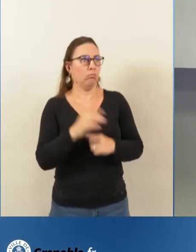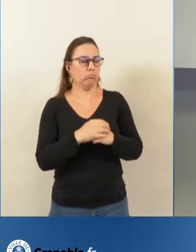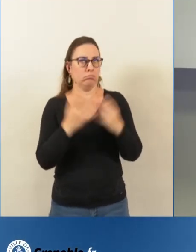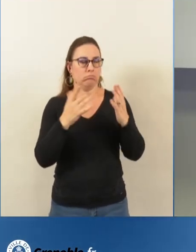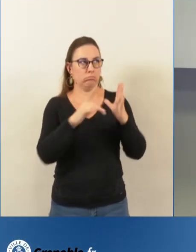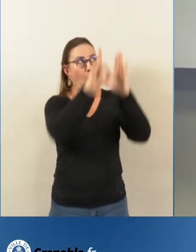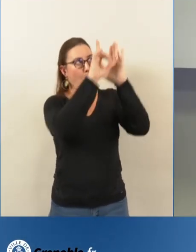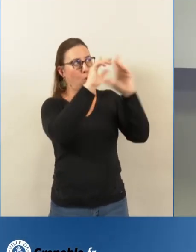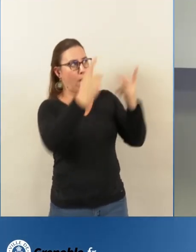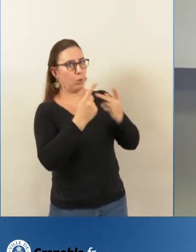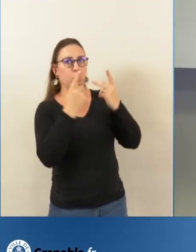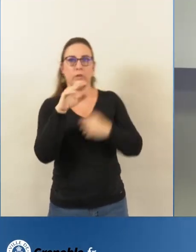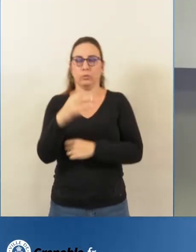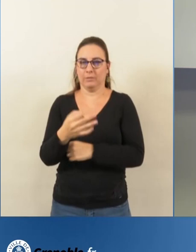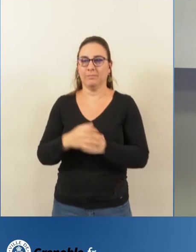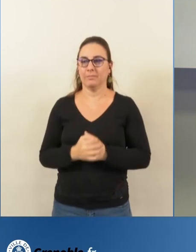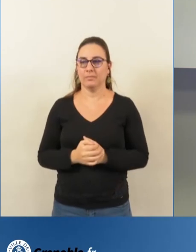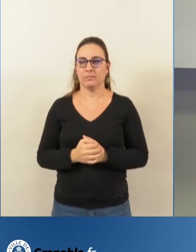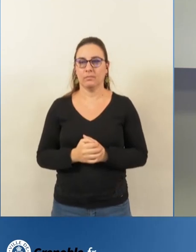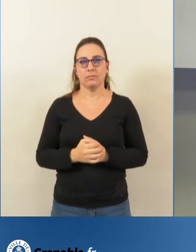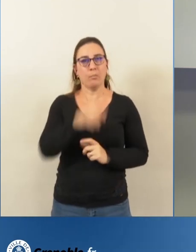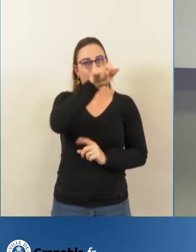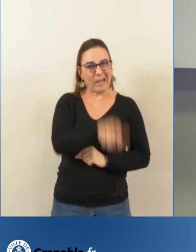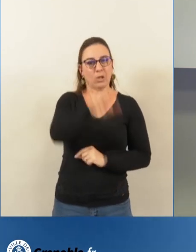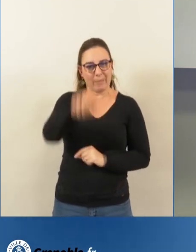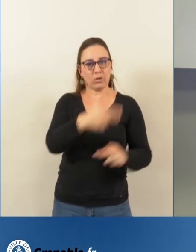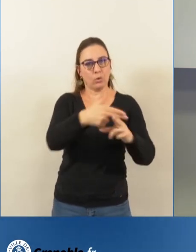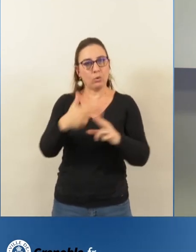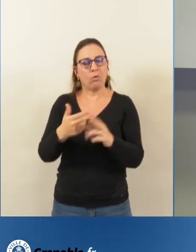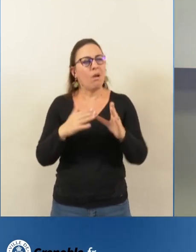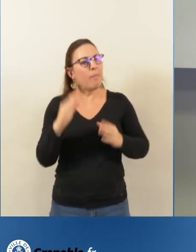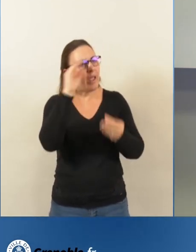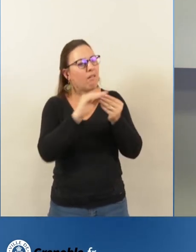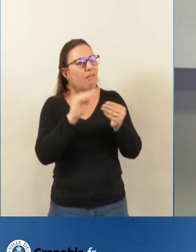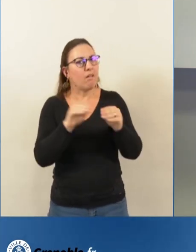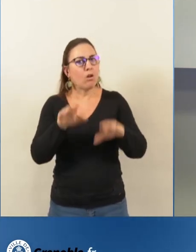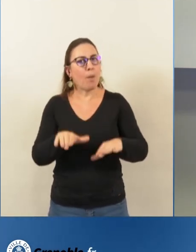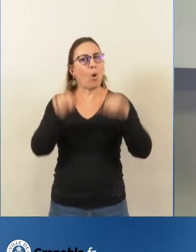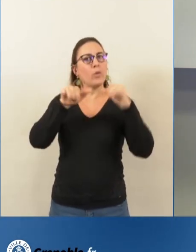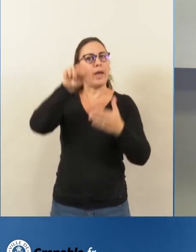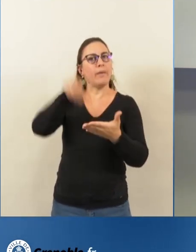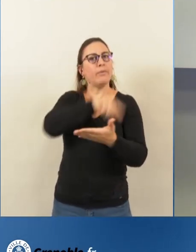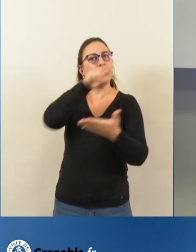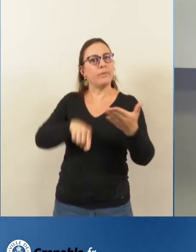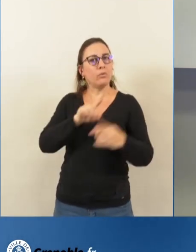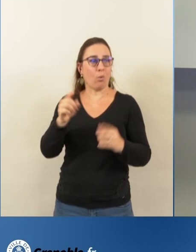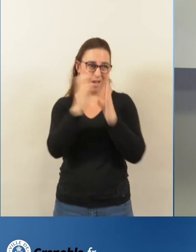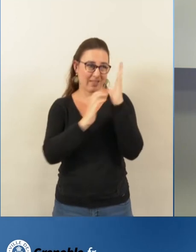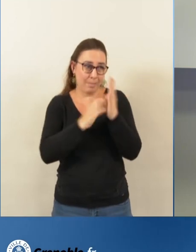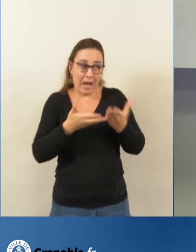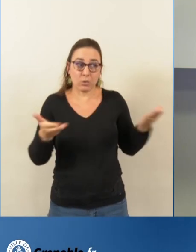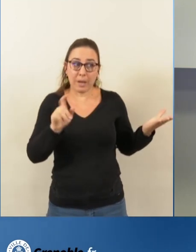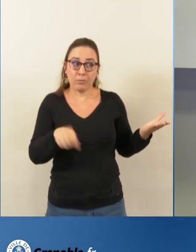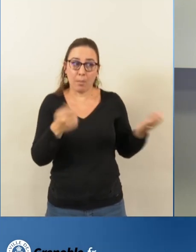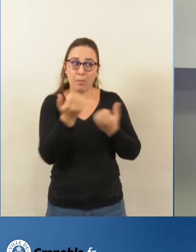quand il me fait mention de d'individus mais curieusement le retrait ne fait pas partie de ce cadre là donc c'est une délibération simple